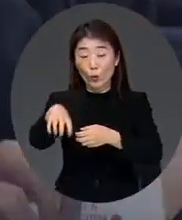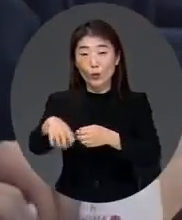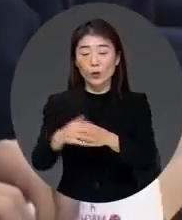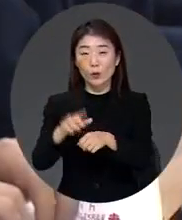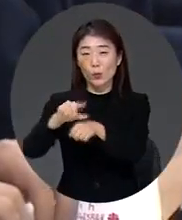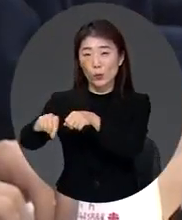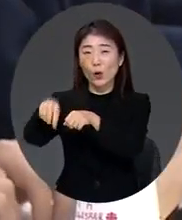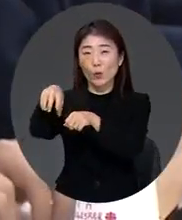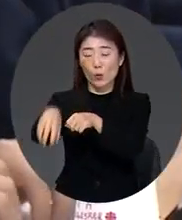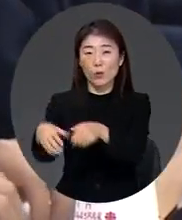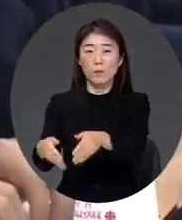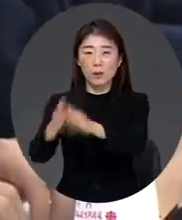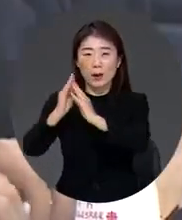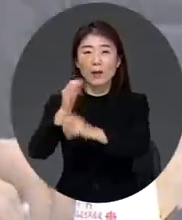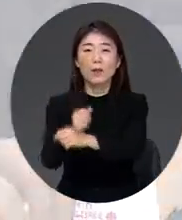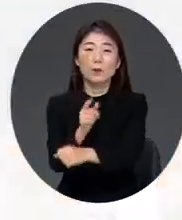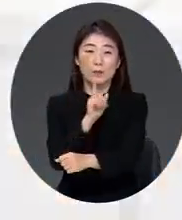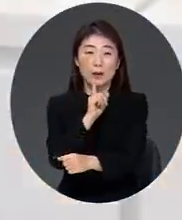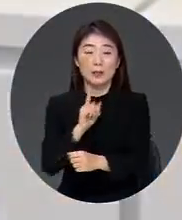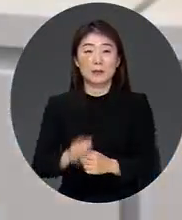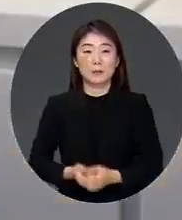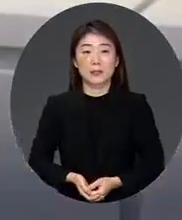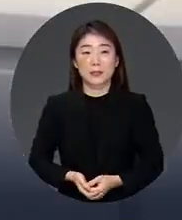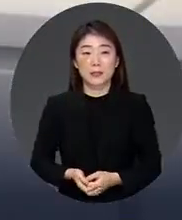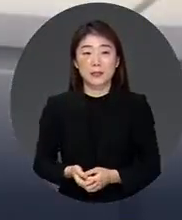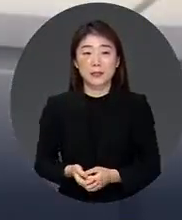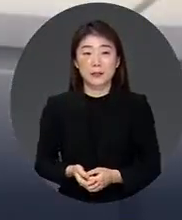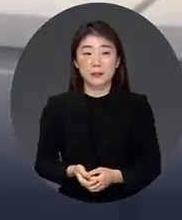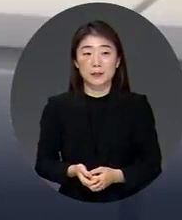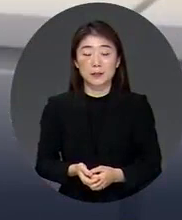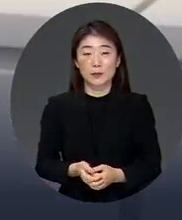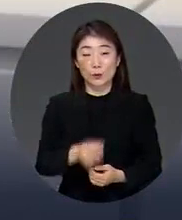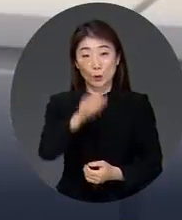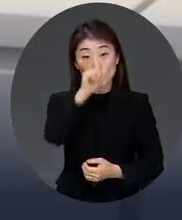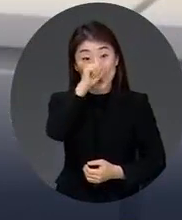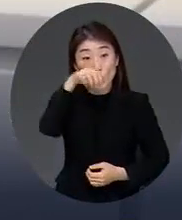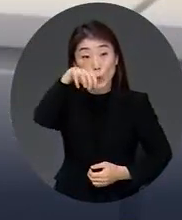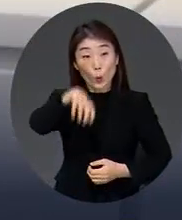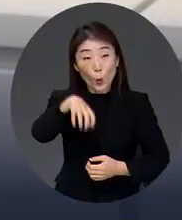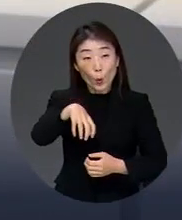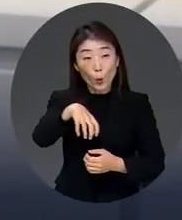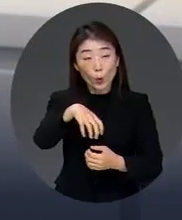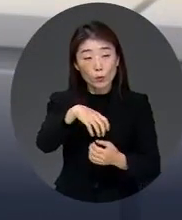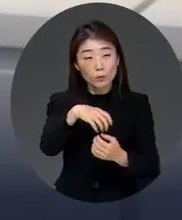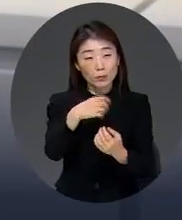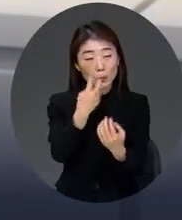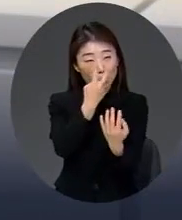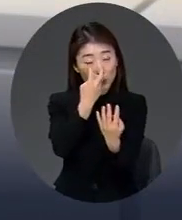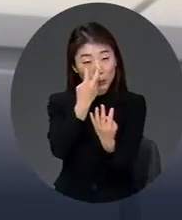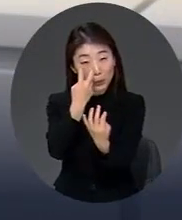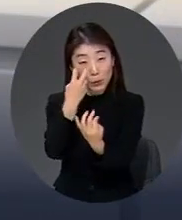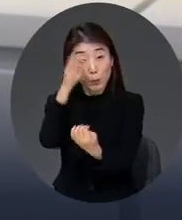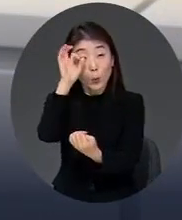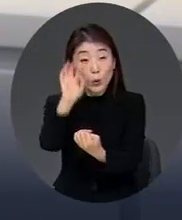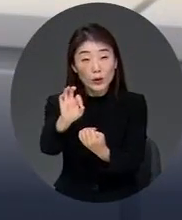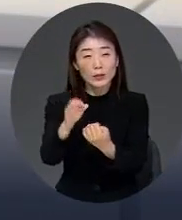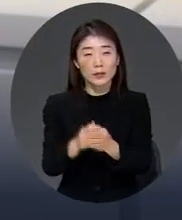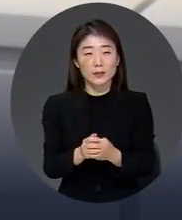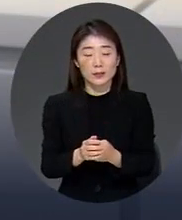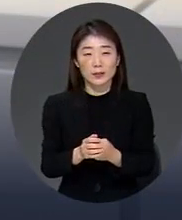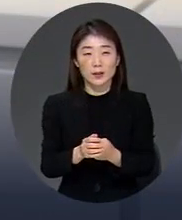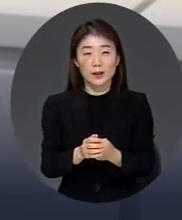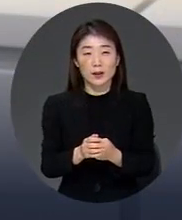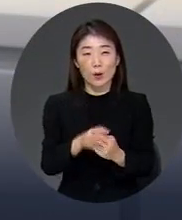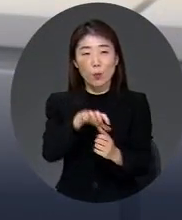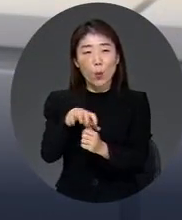외곽에 조성하겠다고 밝혔습니다. 적정한 위치를 이제 고르다 보니까 창원에 이제 그린벨트 지역이 나왔는데